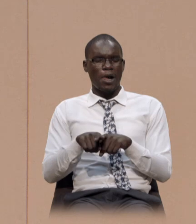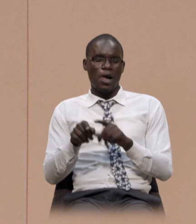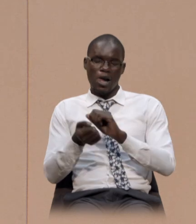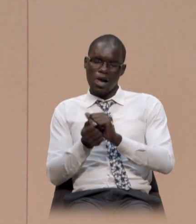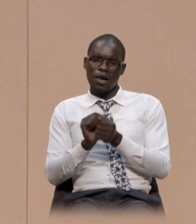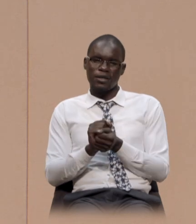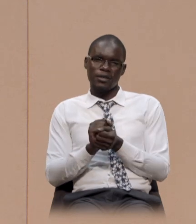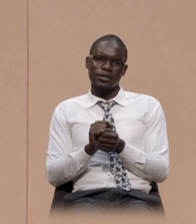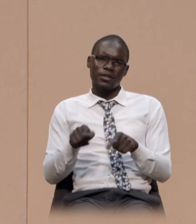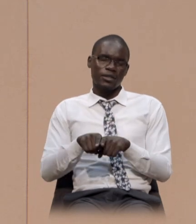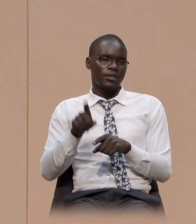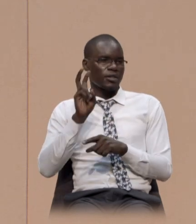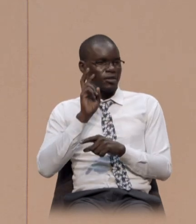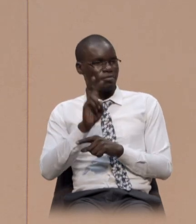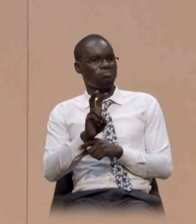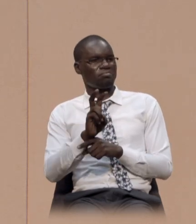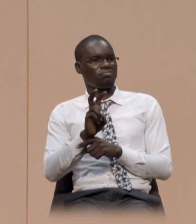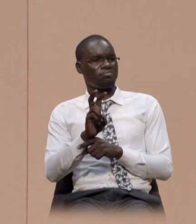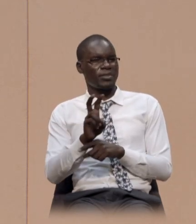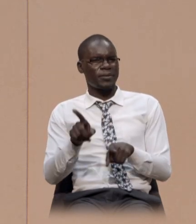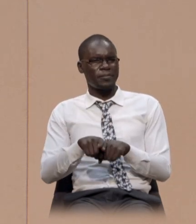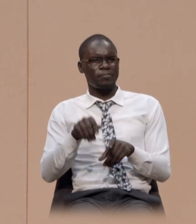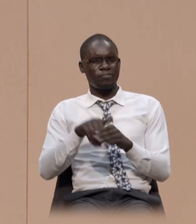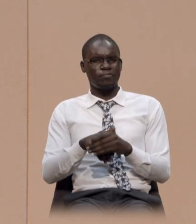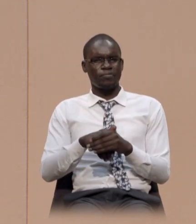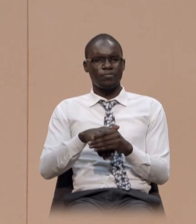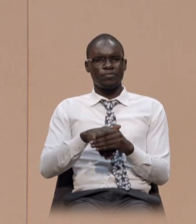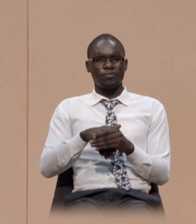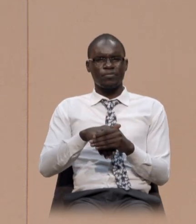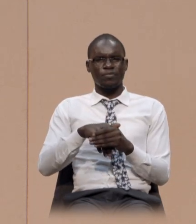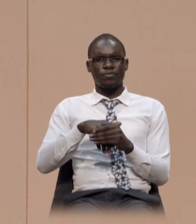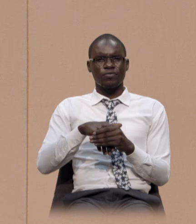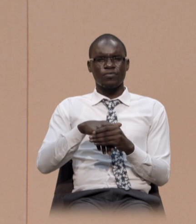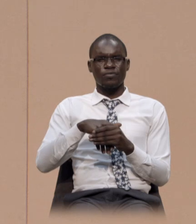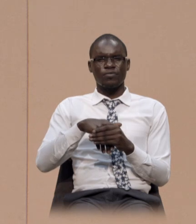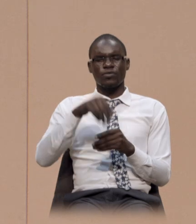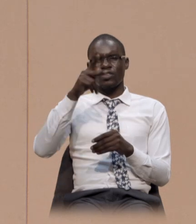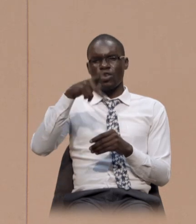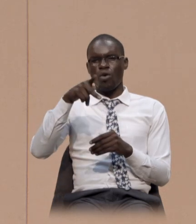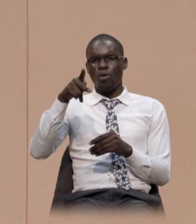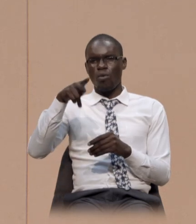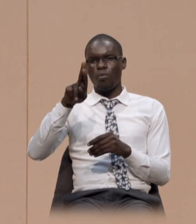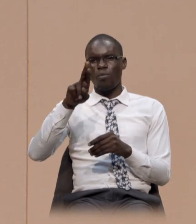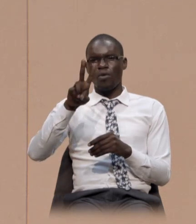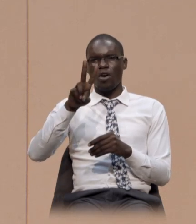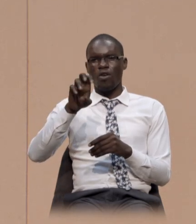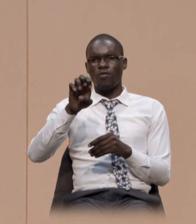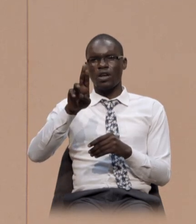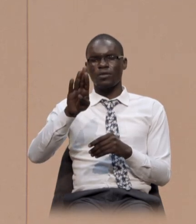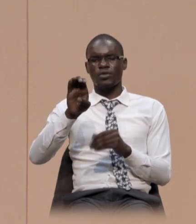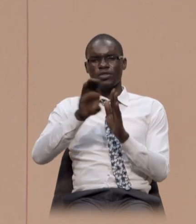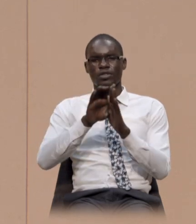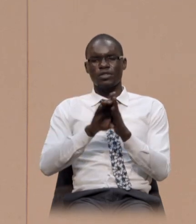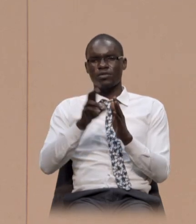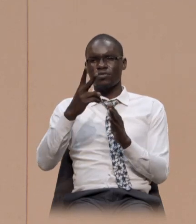Unapindua. Unaangalia. Ukiangalia katika Methali 23. Napenda kitabu cha Methali 23